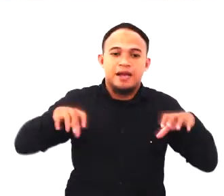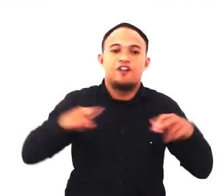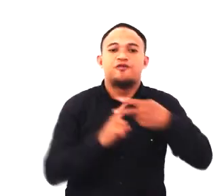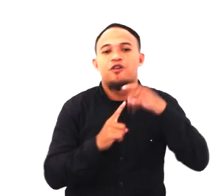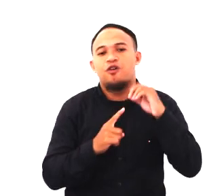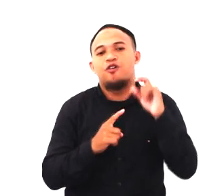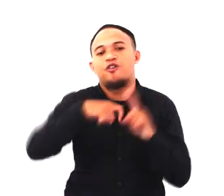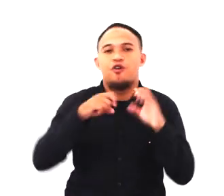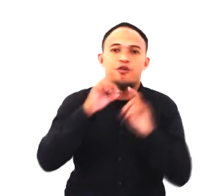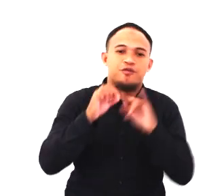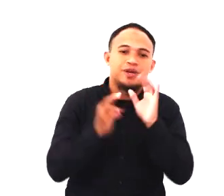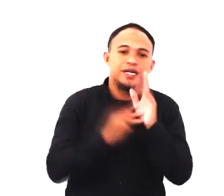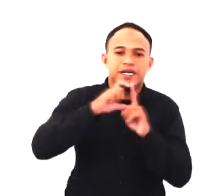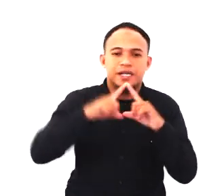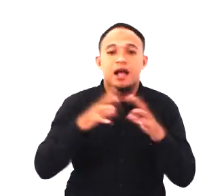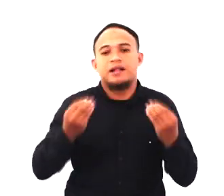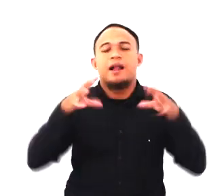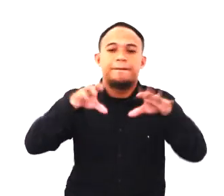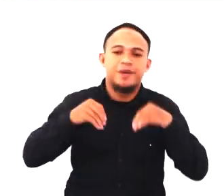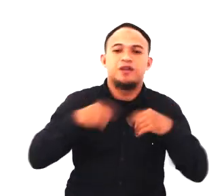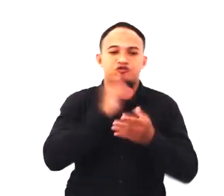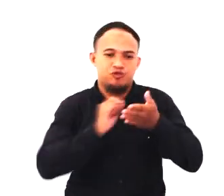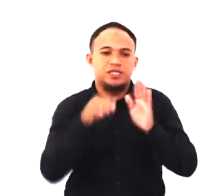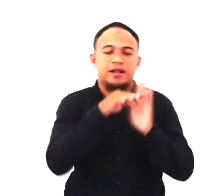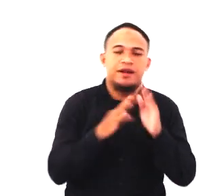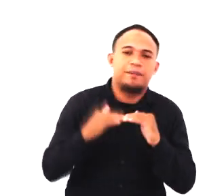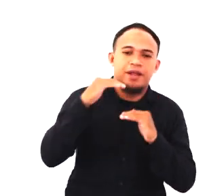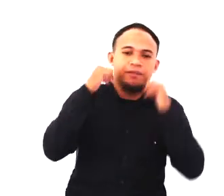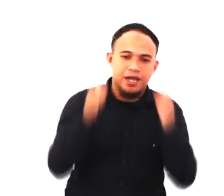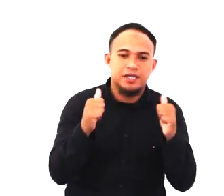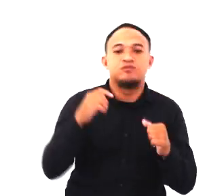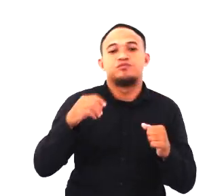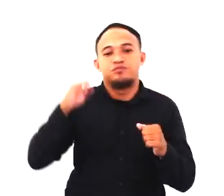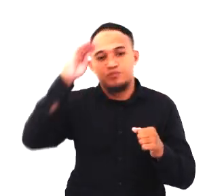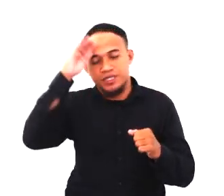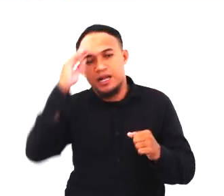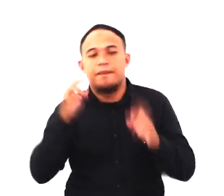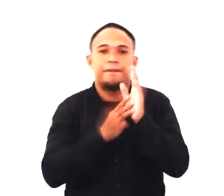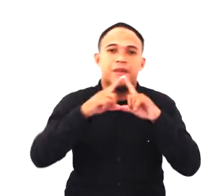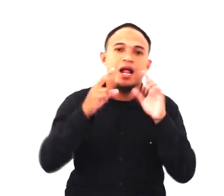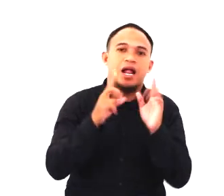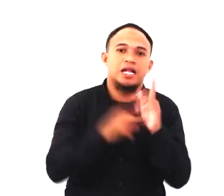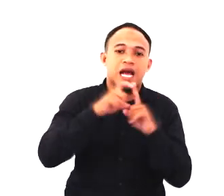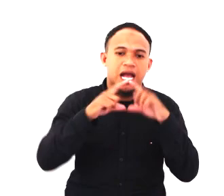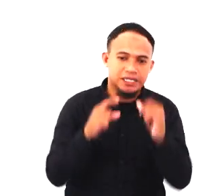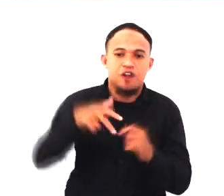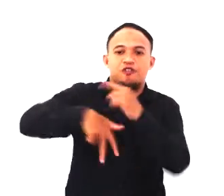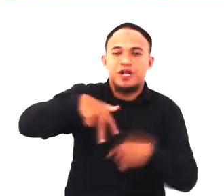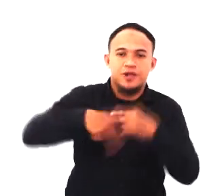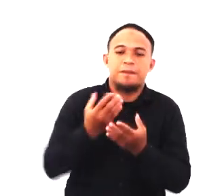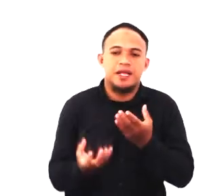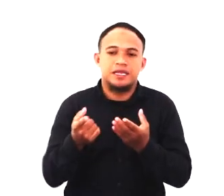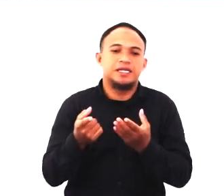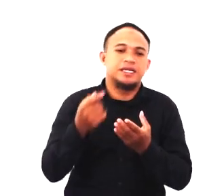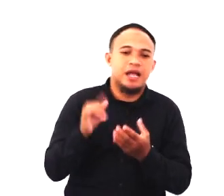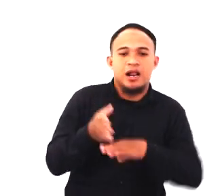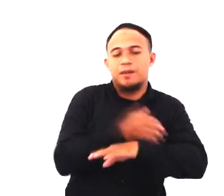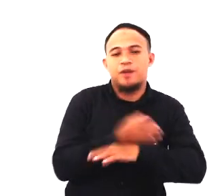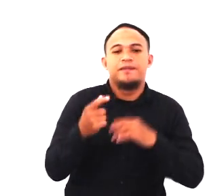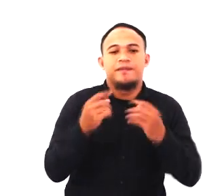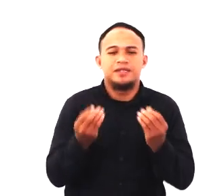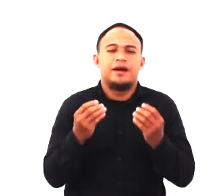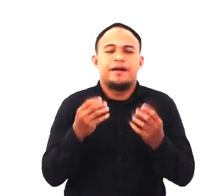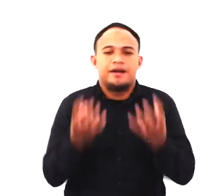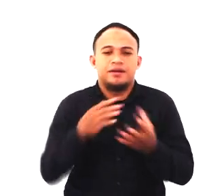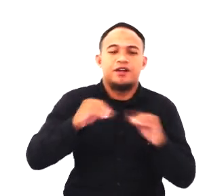melaksanakan tugas dengan baik. Putra Mandar, Sulawesi Barat yang sebelumnya menjabat sebagai Wakajati Jawa Timur